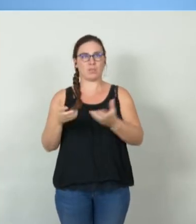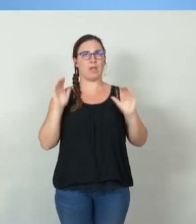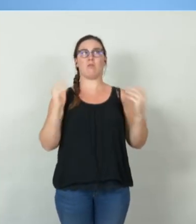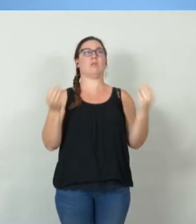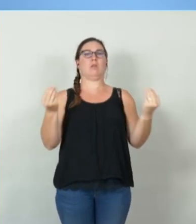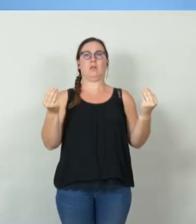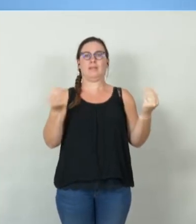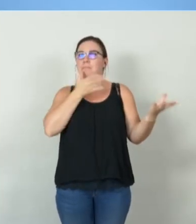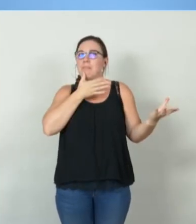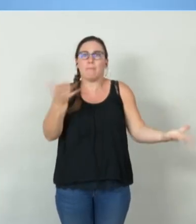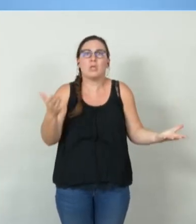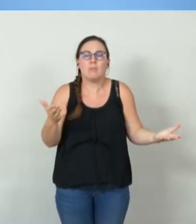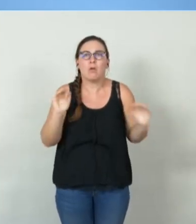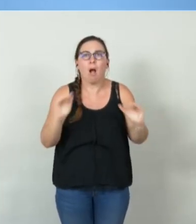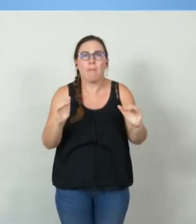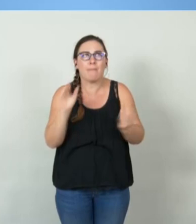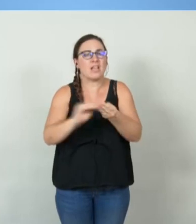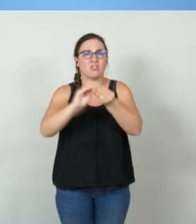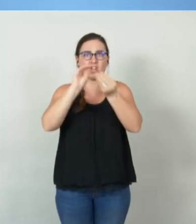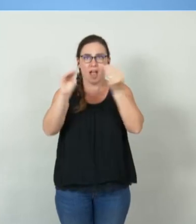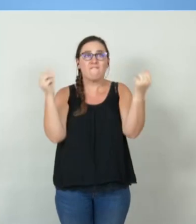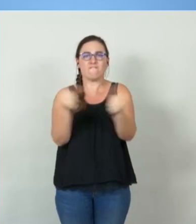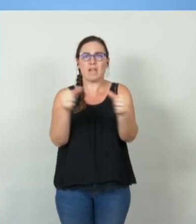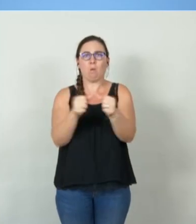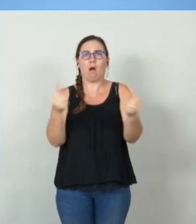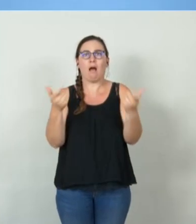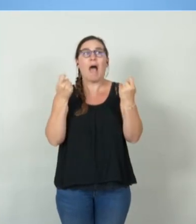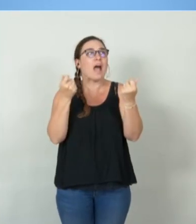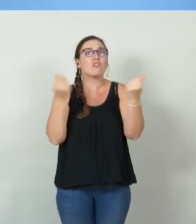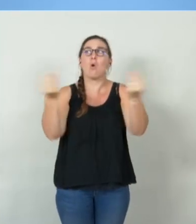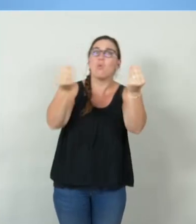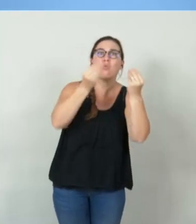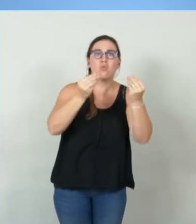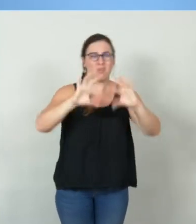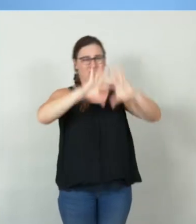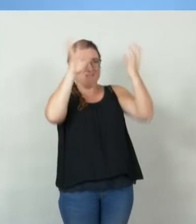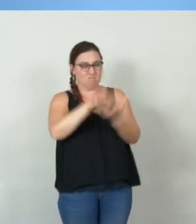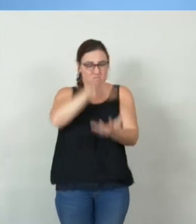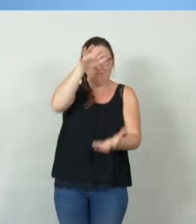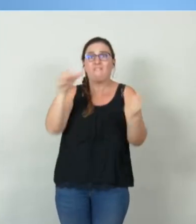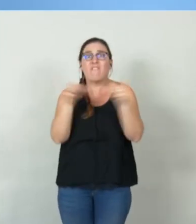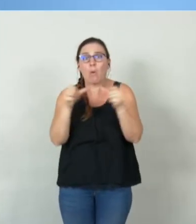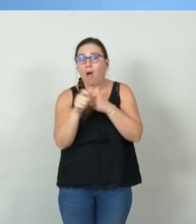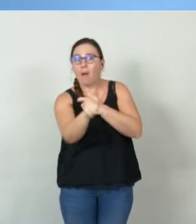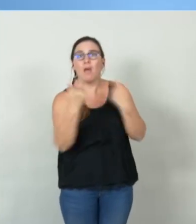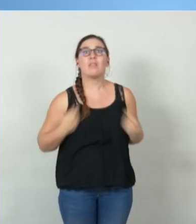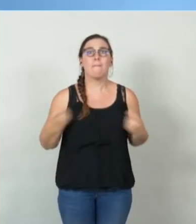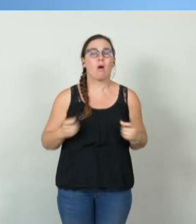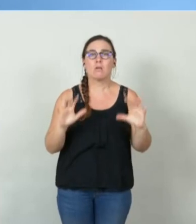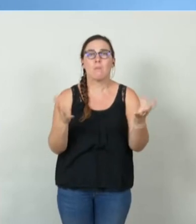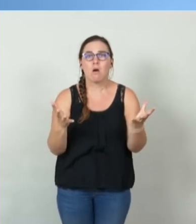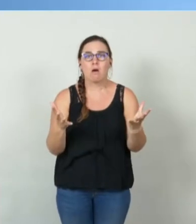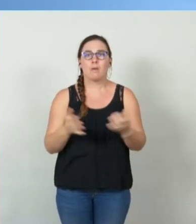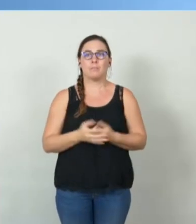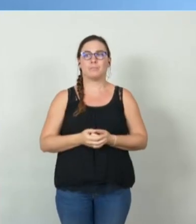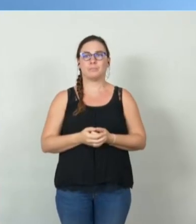mille milliards de mille sabords qu'allez-vous faire de notre argent de tout cet argent alors